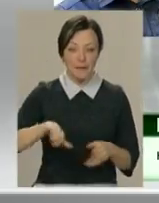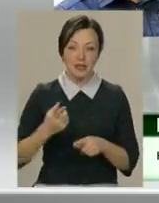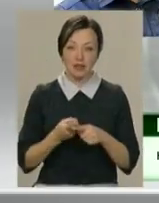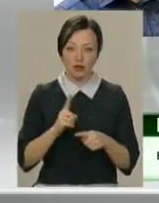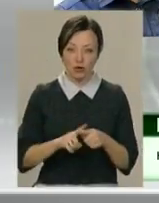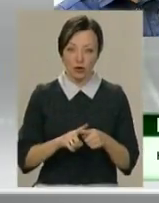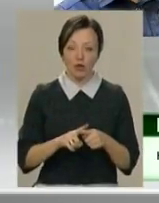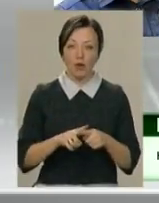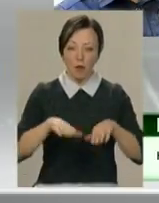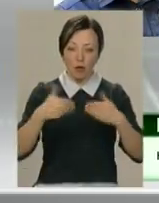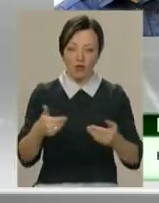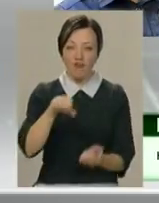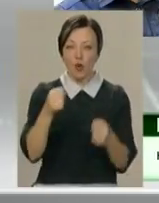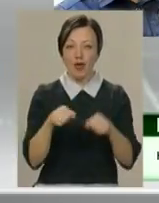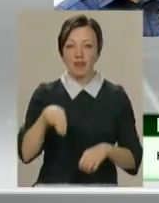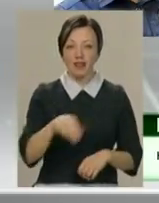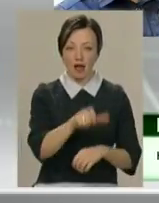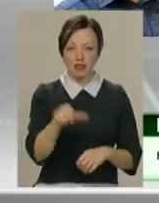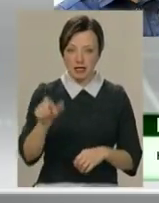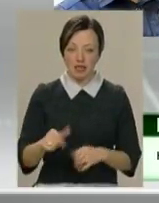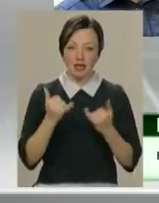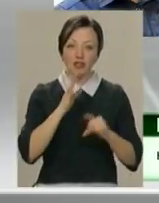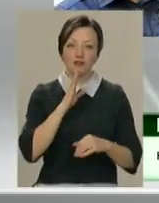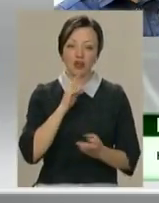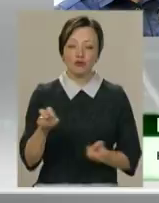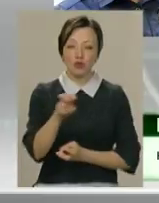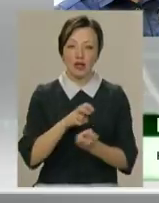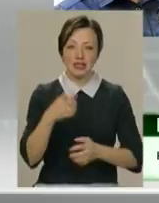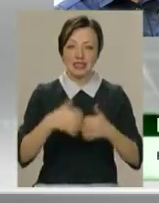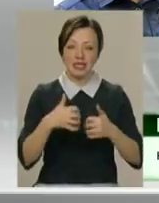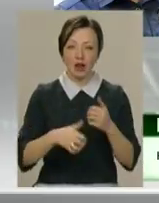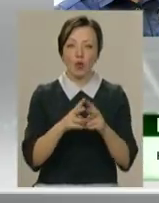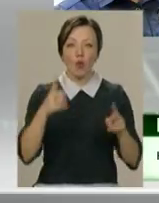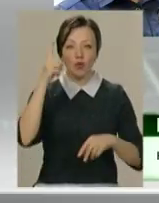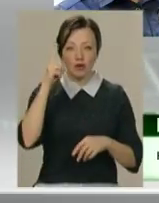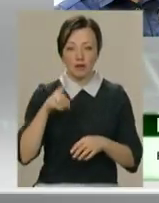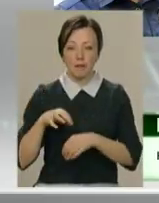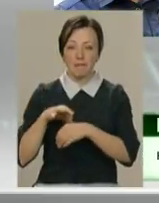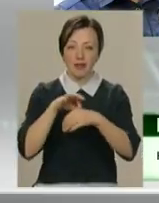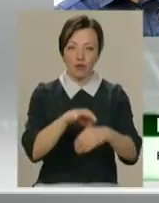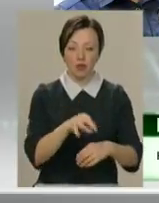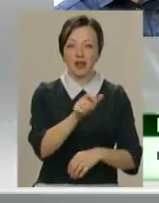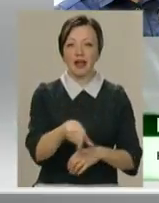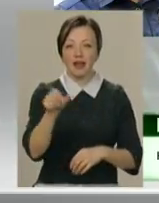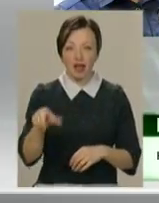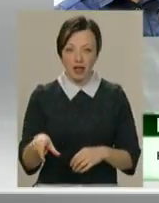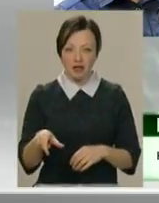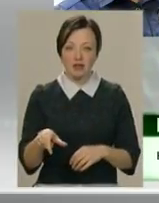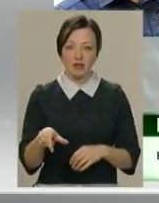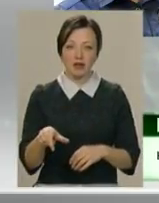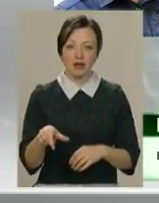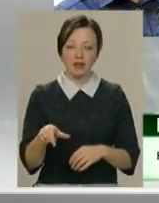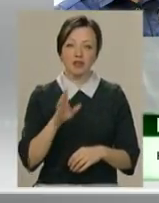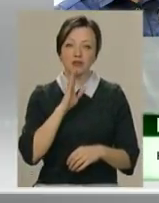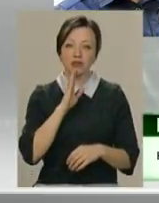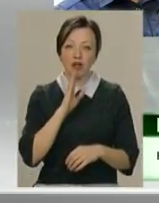водієм таксі і потенційних клієнтів для дівчат він шукав серед тих, кого він підвозив. Клієнтів він віз до